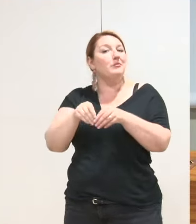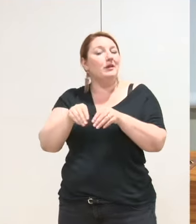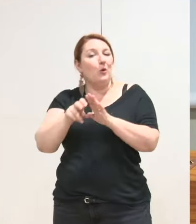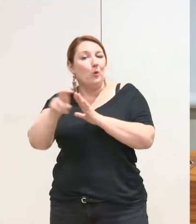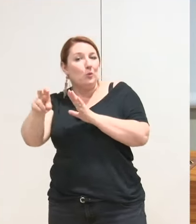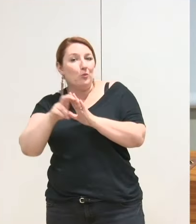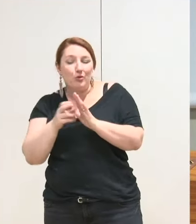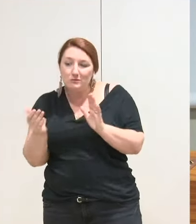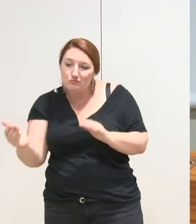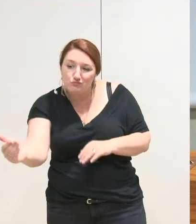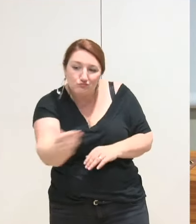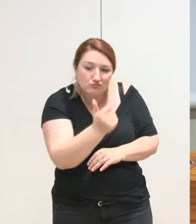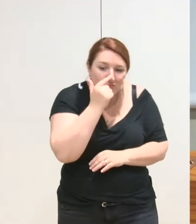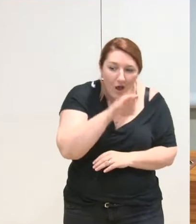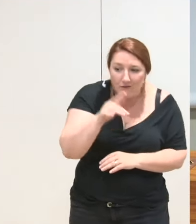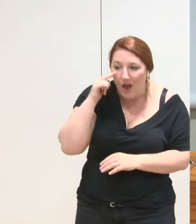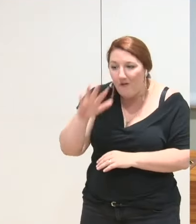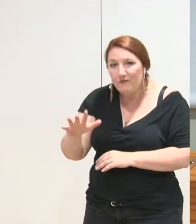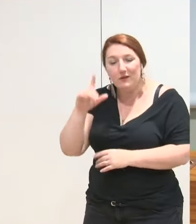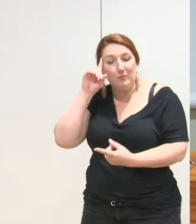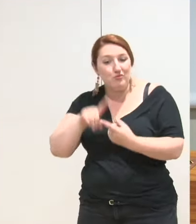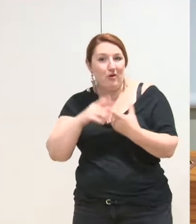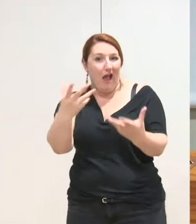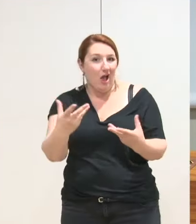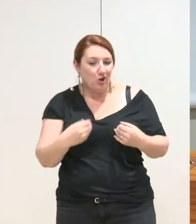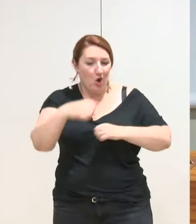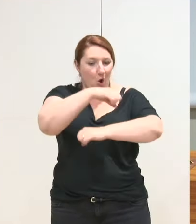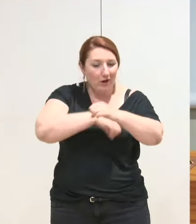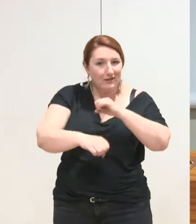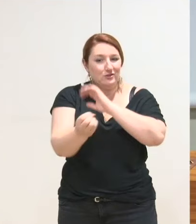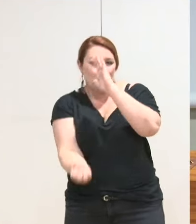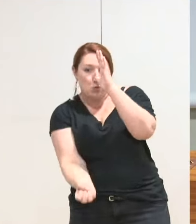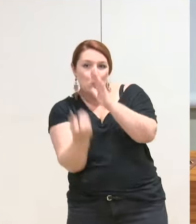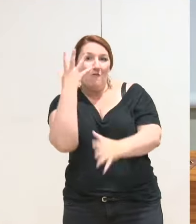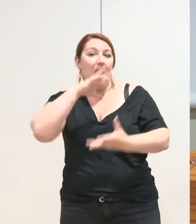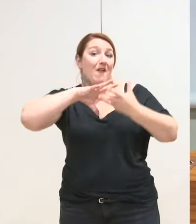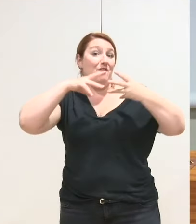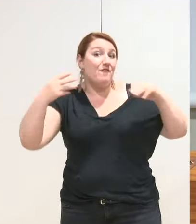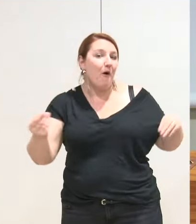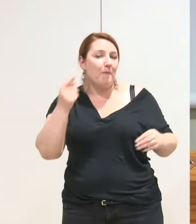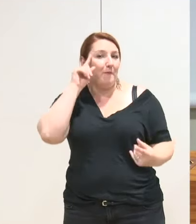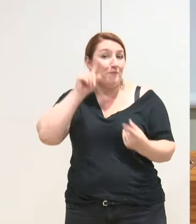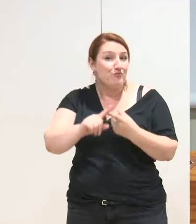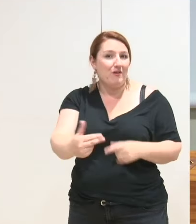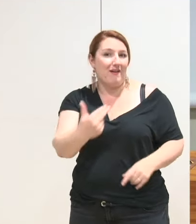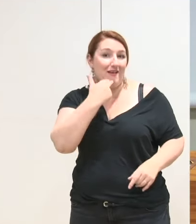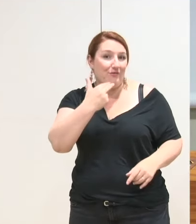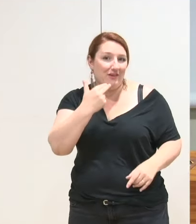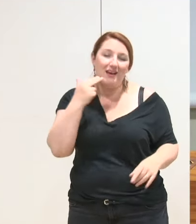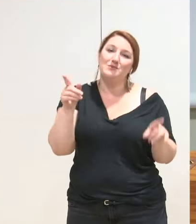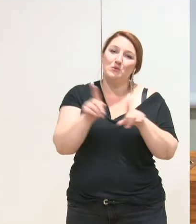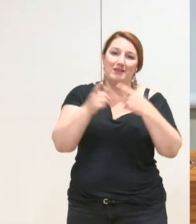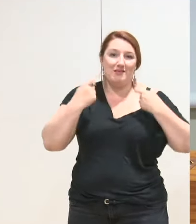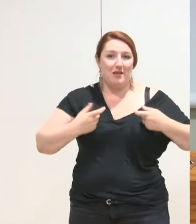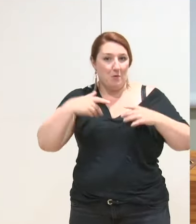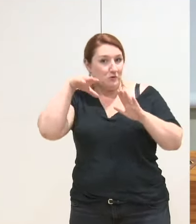organiser différemment cet accueil y compris pour que la dépense soit plus efficace cela ne nous pose aucun problème sur la masse